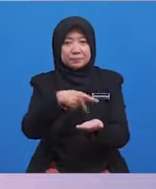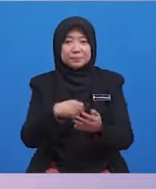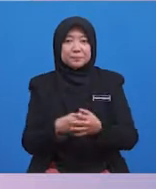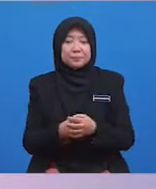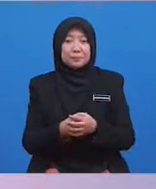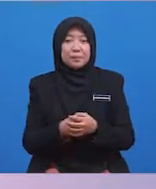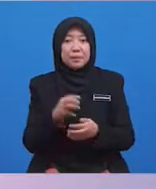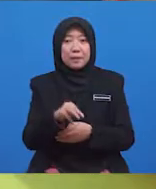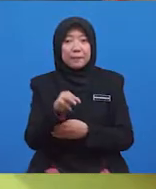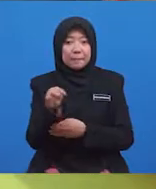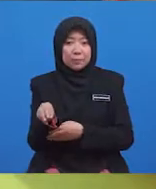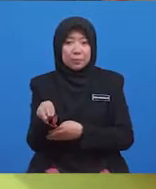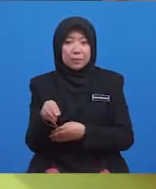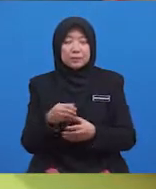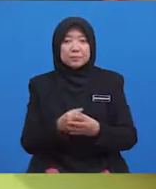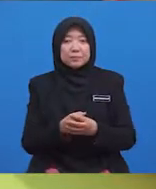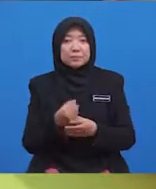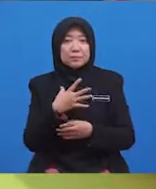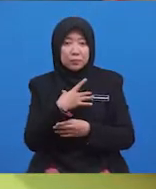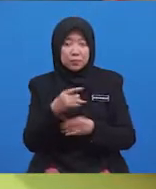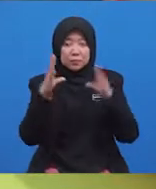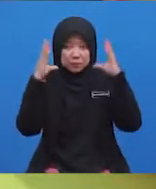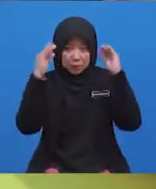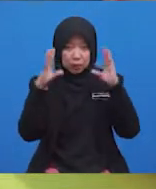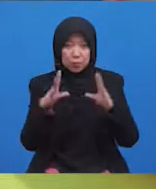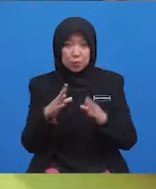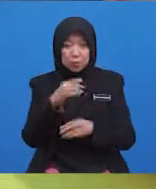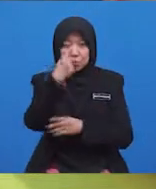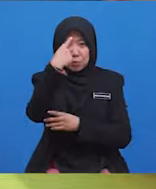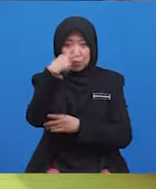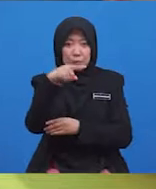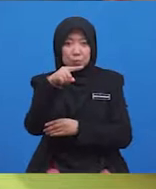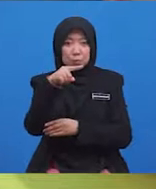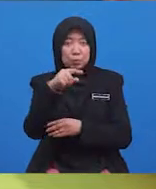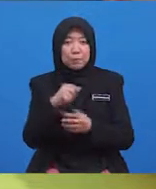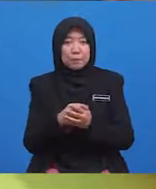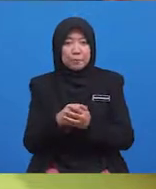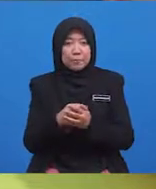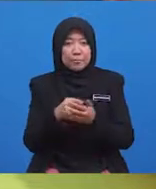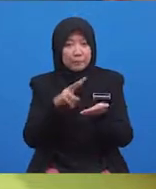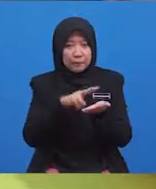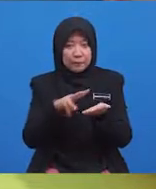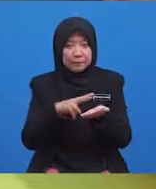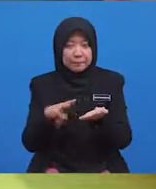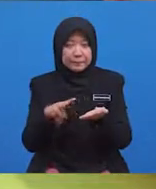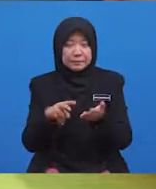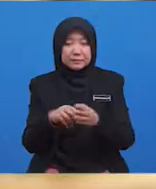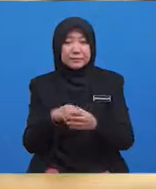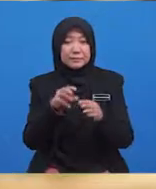Murid-murid sekalian, suka cikgu ingin mengajak murid-murid untuk menghayati paparan petikan